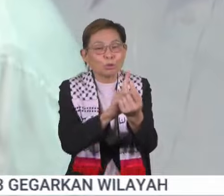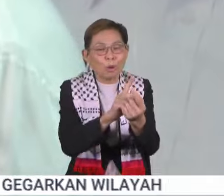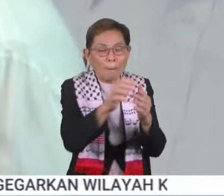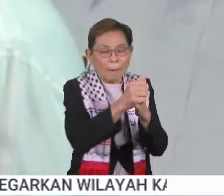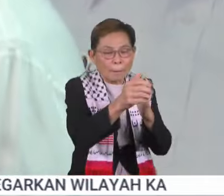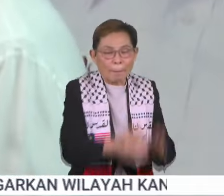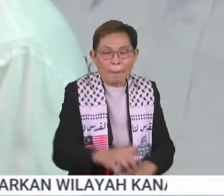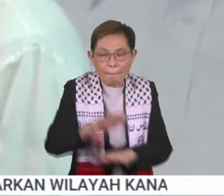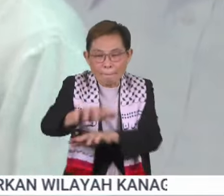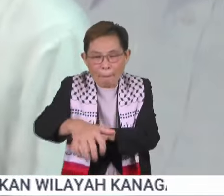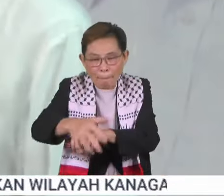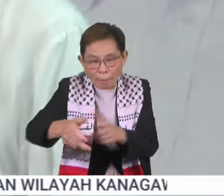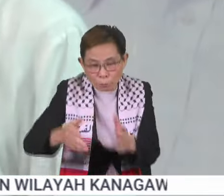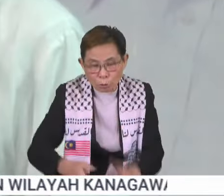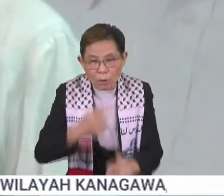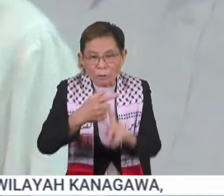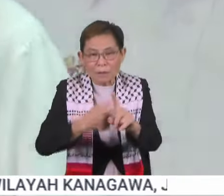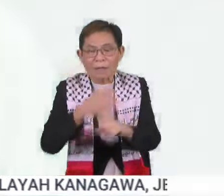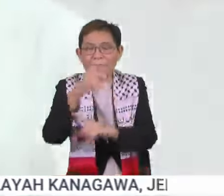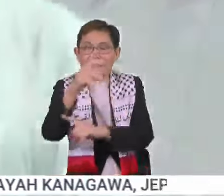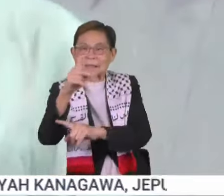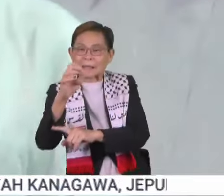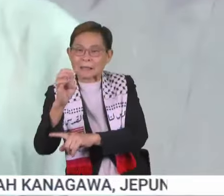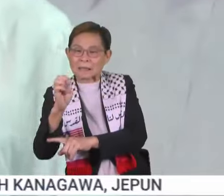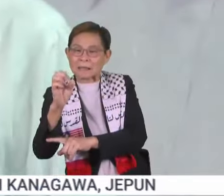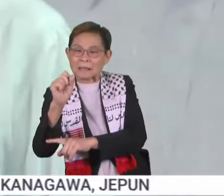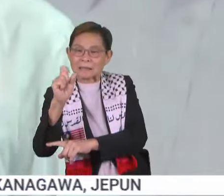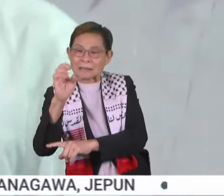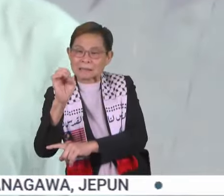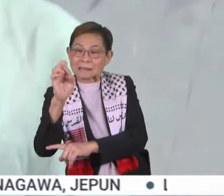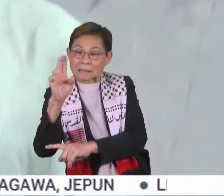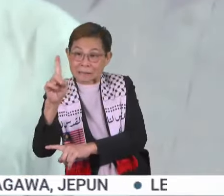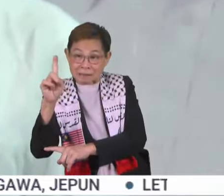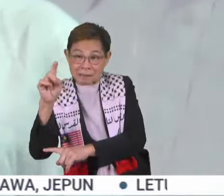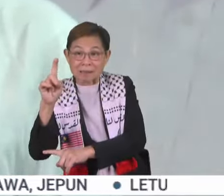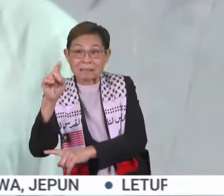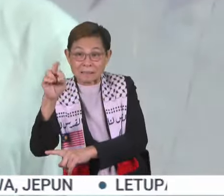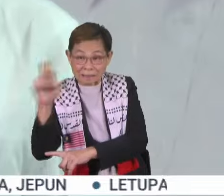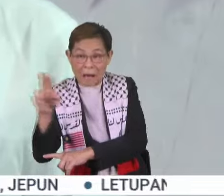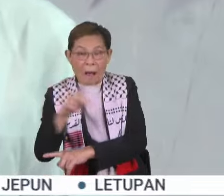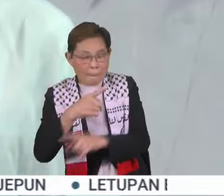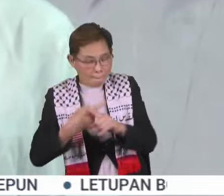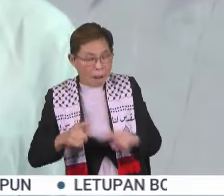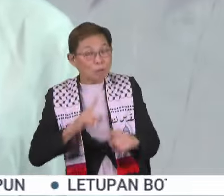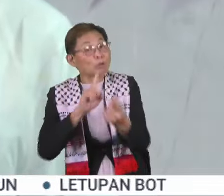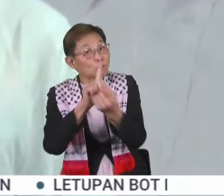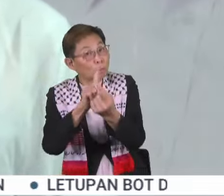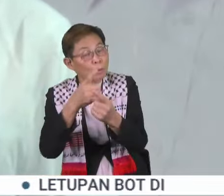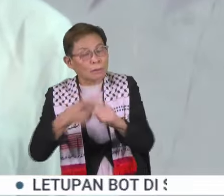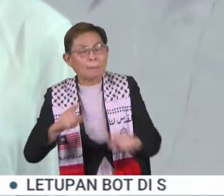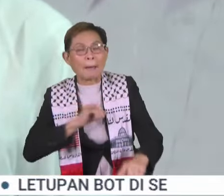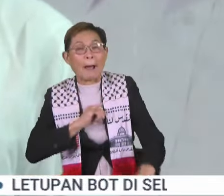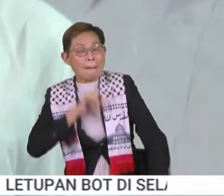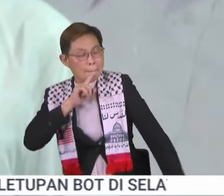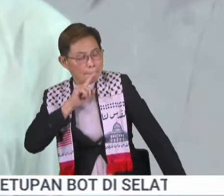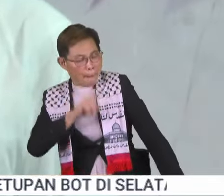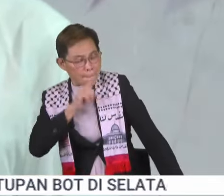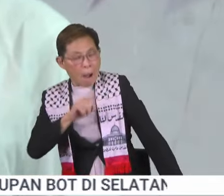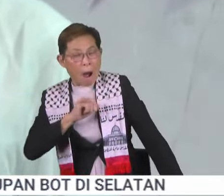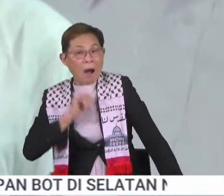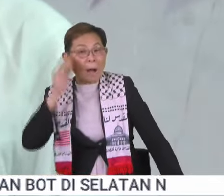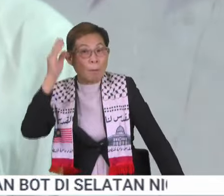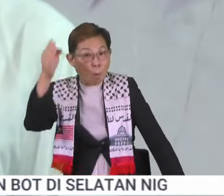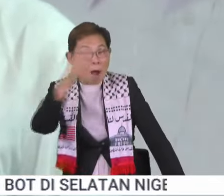peneroka daripada kesedar, tetapi saya pasti akan melakukan